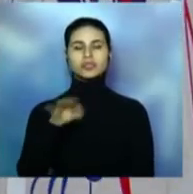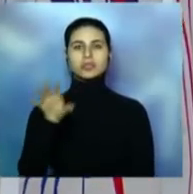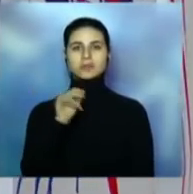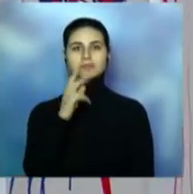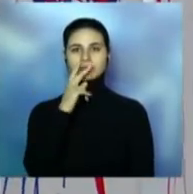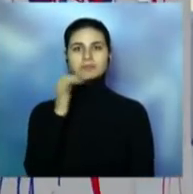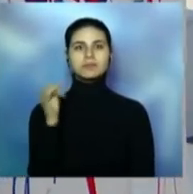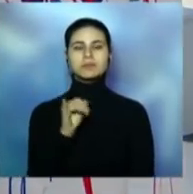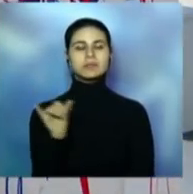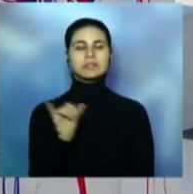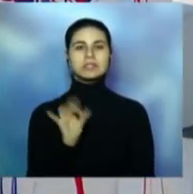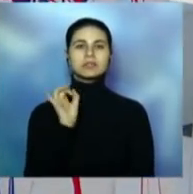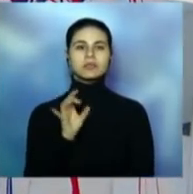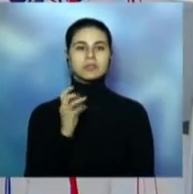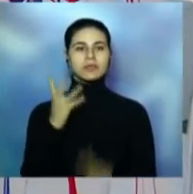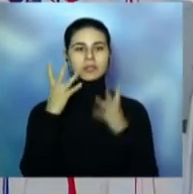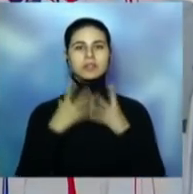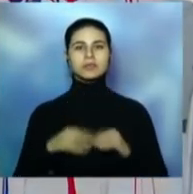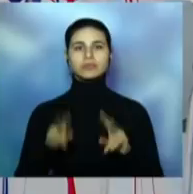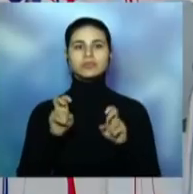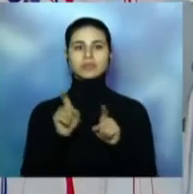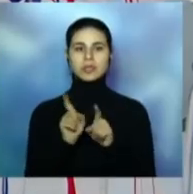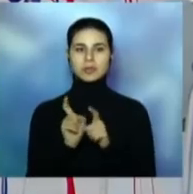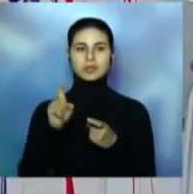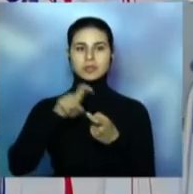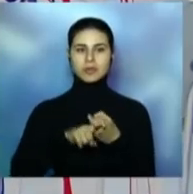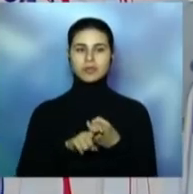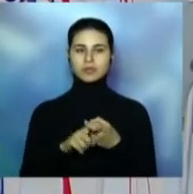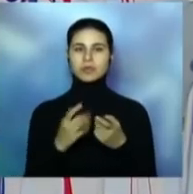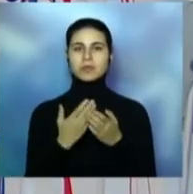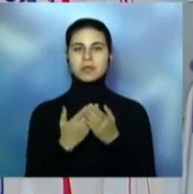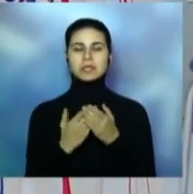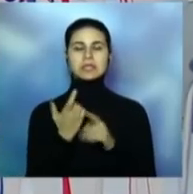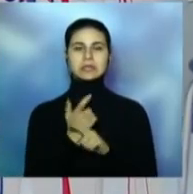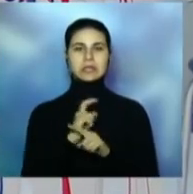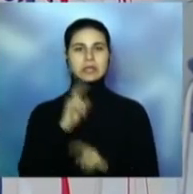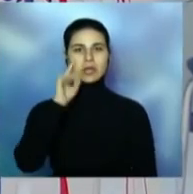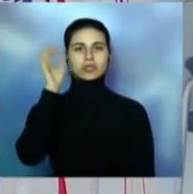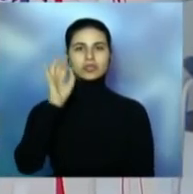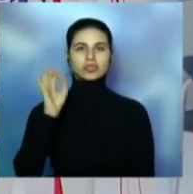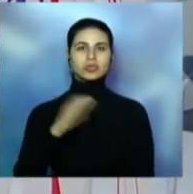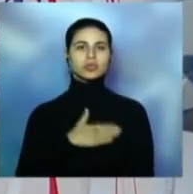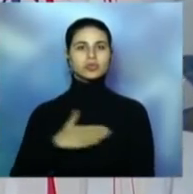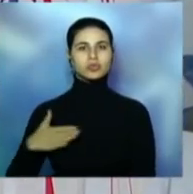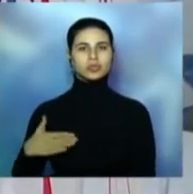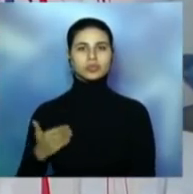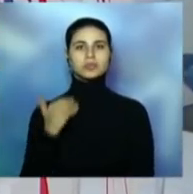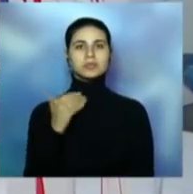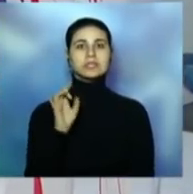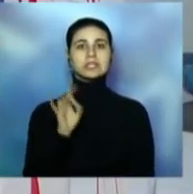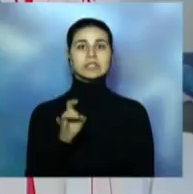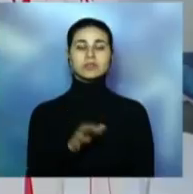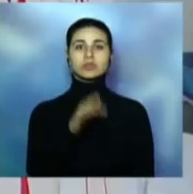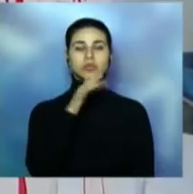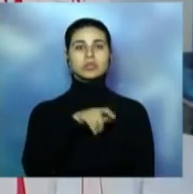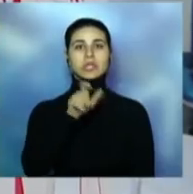გვტკივა, სად გვტკივა და ვცდილობთ დაუკავშიროთ შესაბამის ორგანოს. Მაგალითად, ძალიან ხშირად ძუძუზრილის მიდამოში ტკივილის დროს